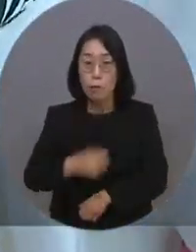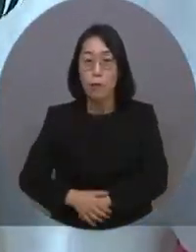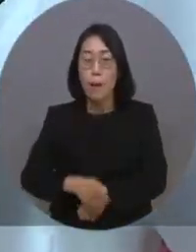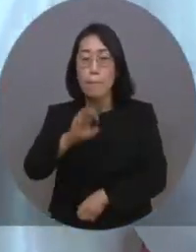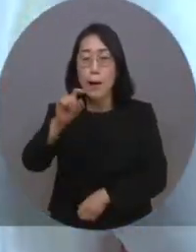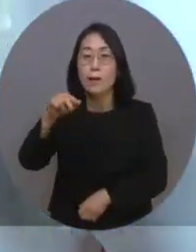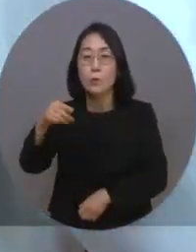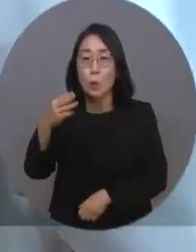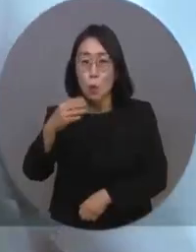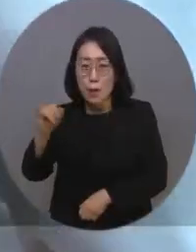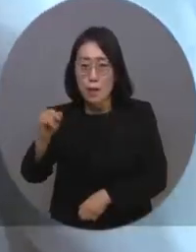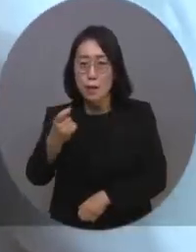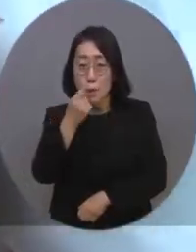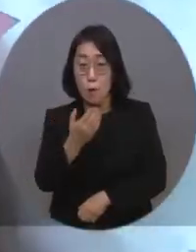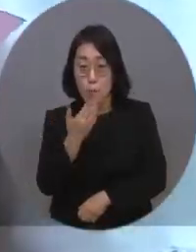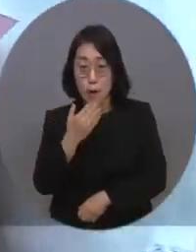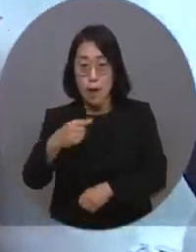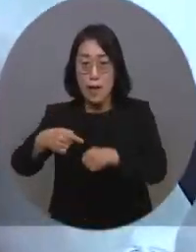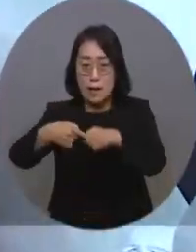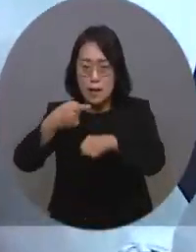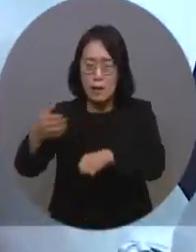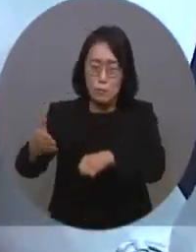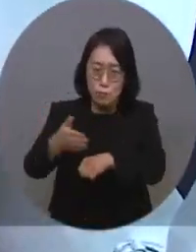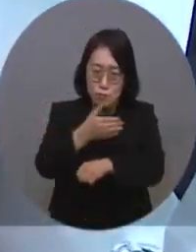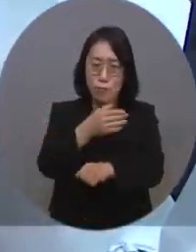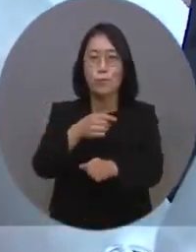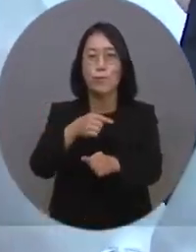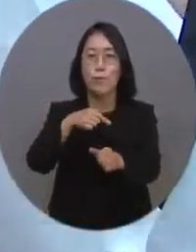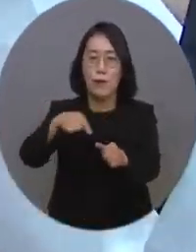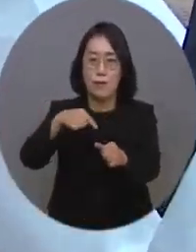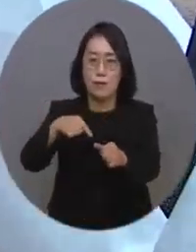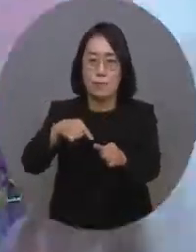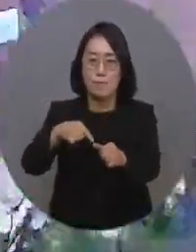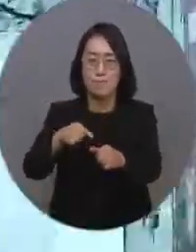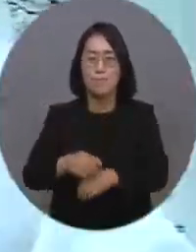학원이어서 판소리를 초등학교 1학년 때부터 시작하게 됐습니다.